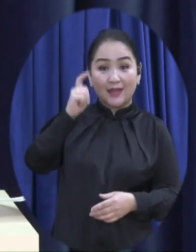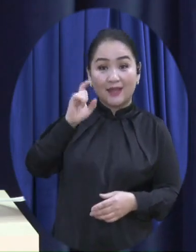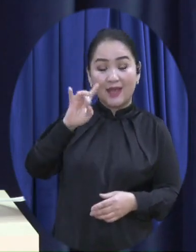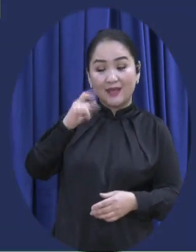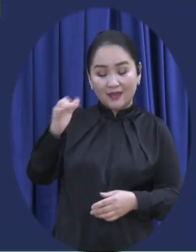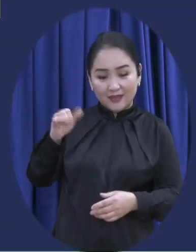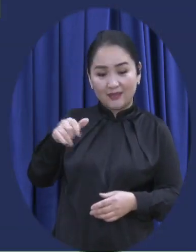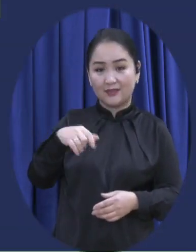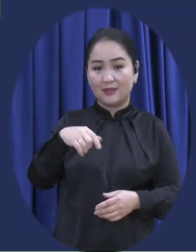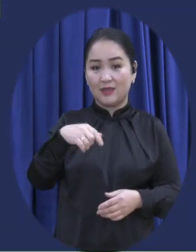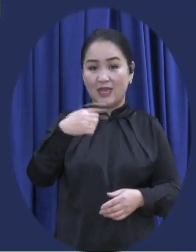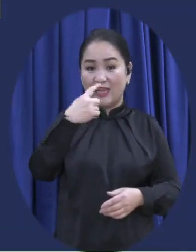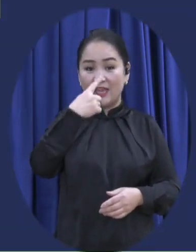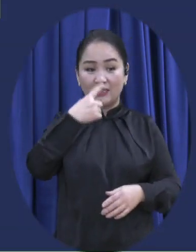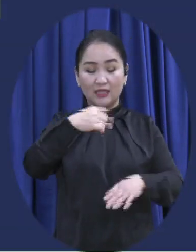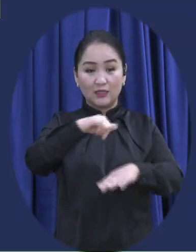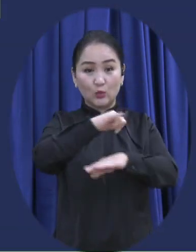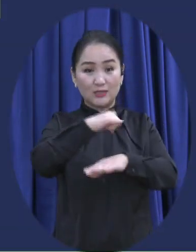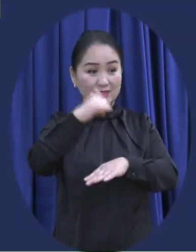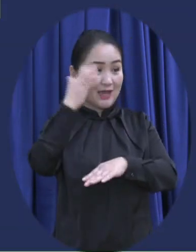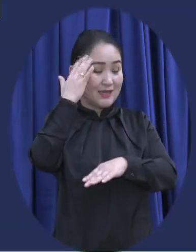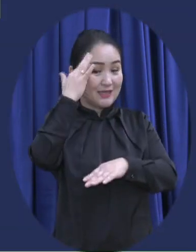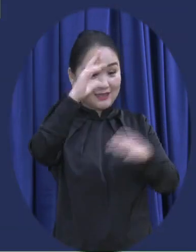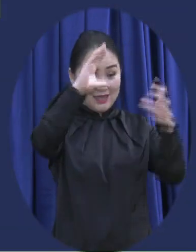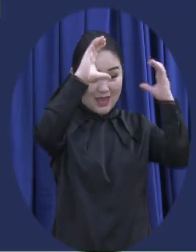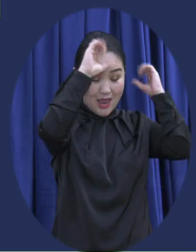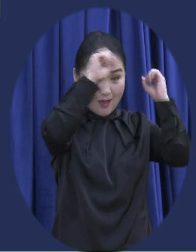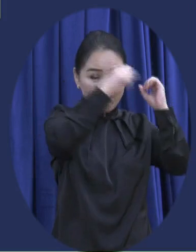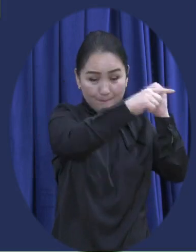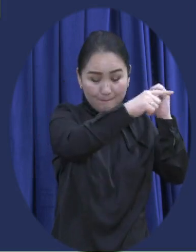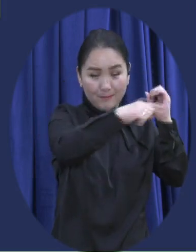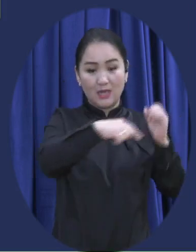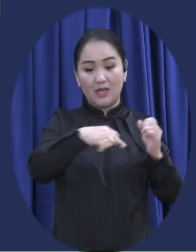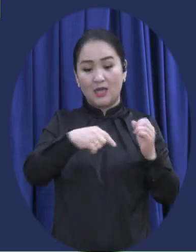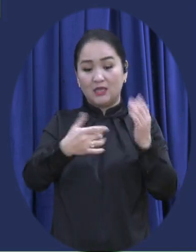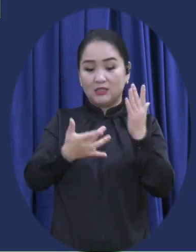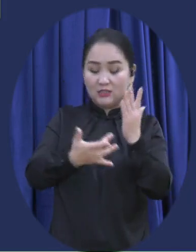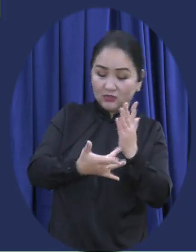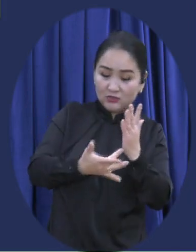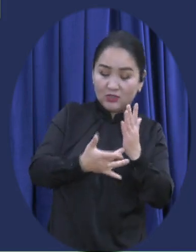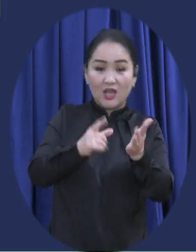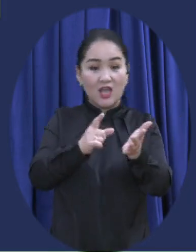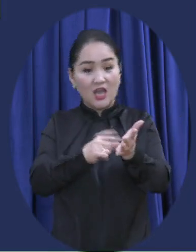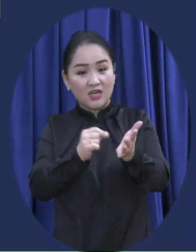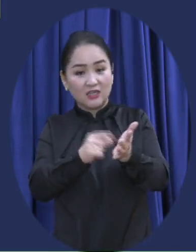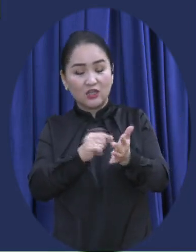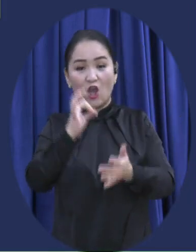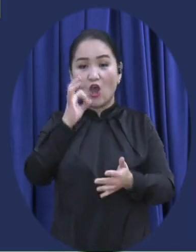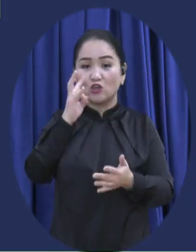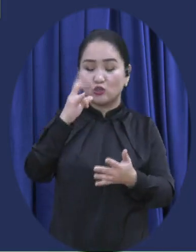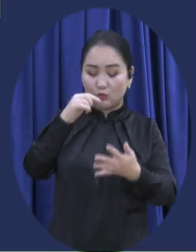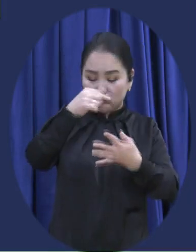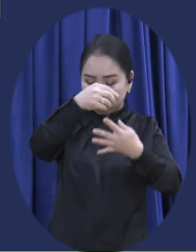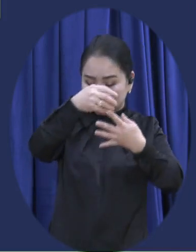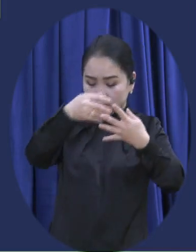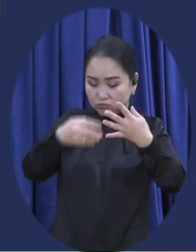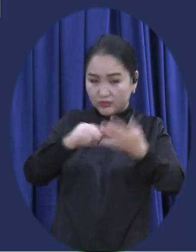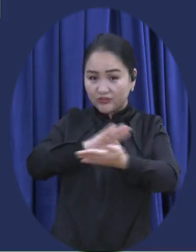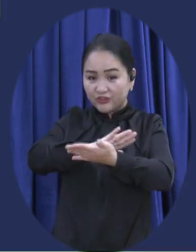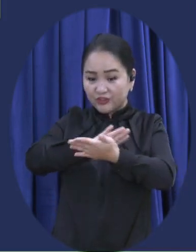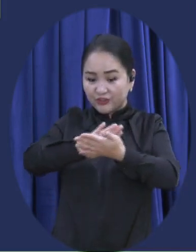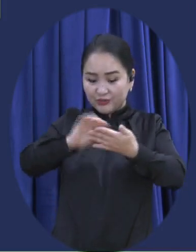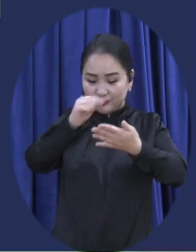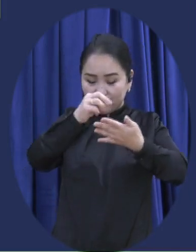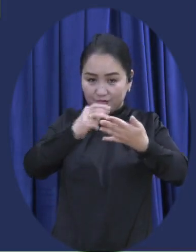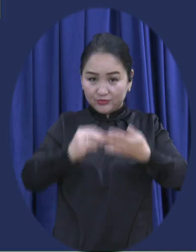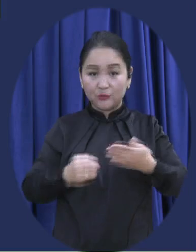ард улсын гадаад хэргийн яамд эрүүл мэндийн яам шаардлагатай тоног төхөөрөмж оншлуурынхаа жагсаалтыг бол шинчлэн одоо хөргүүлсэн. За ингээд